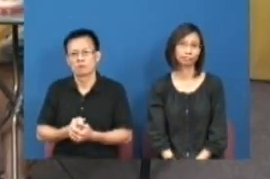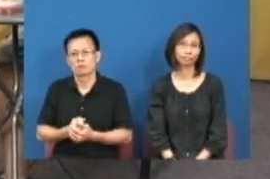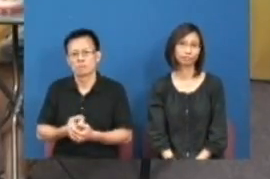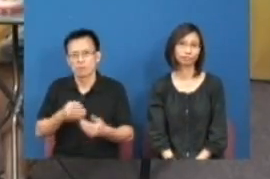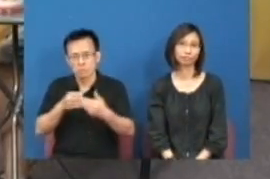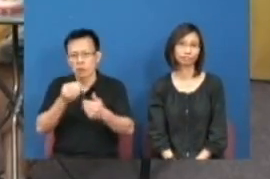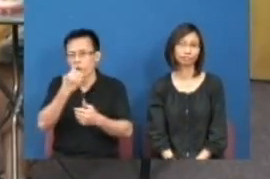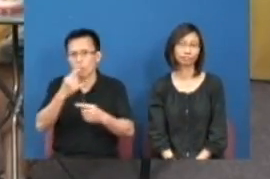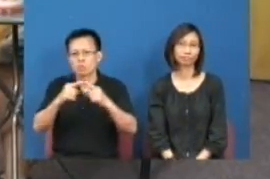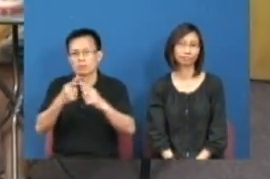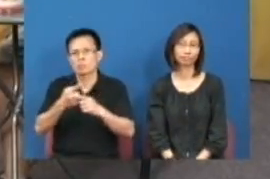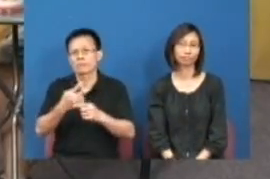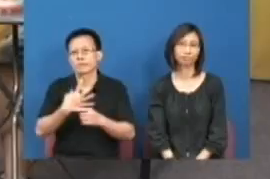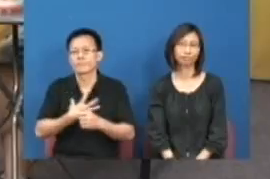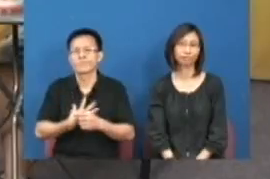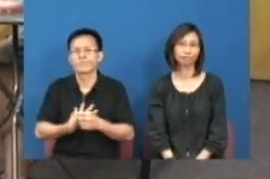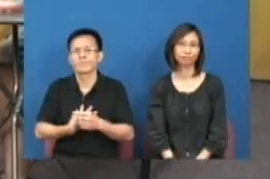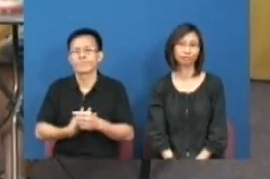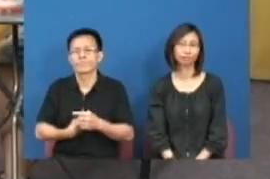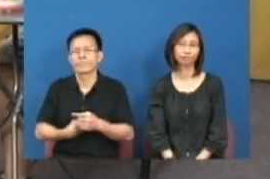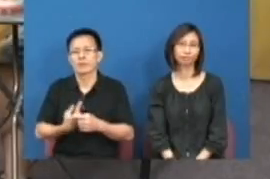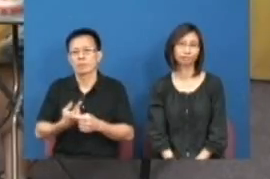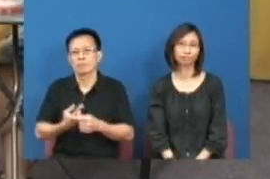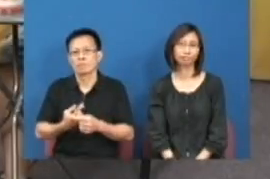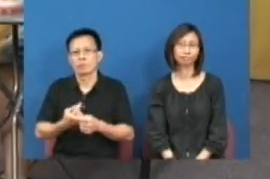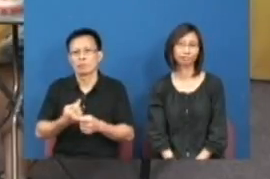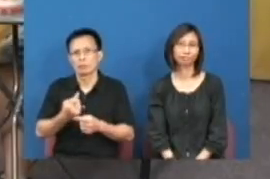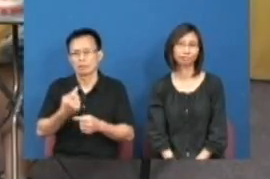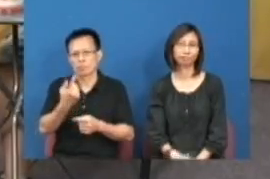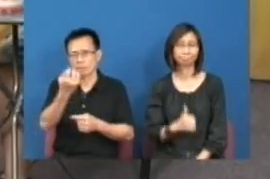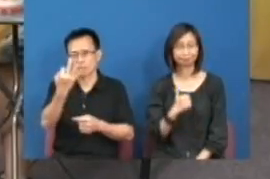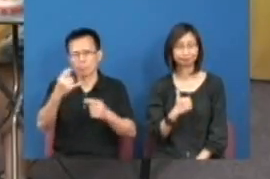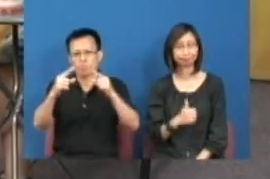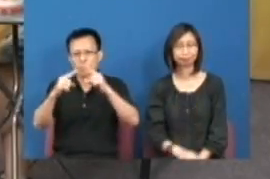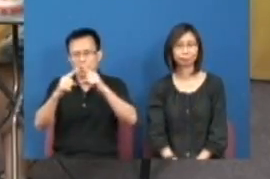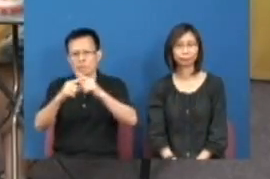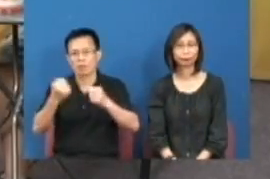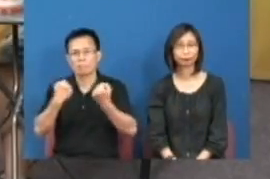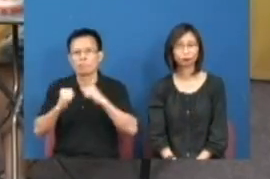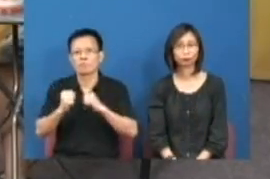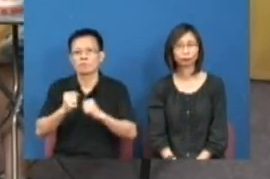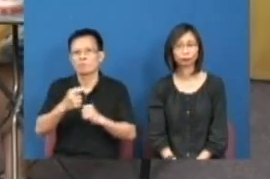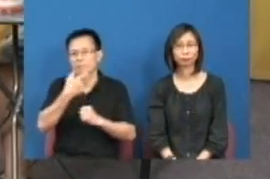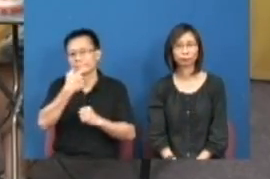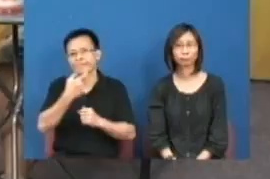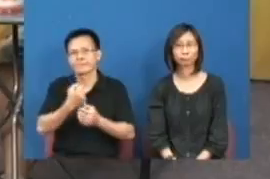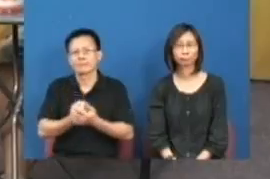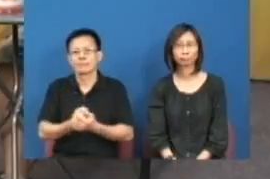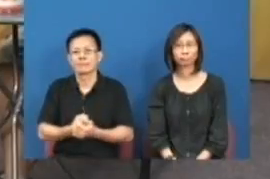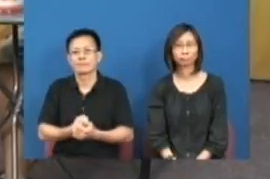對香港人嚟講就好可悲啦。係 啦。 佢哋3個人嘅行為就好可笑啦。係 啦。 咁如果佢講咗3個人